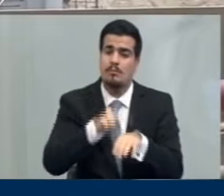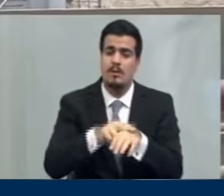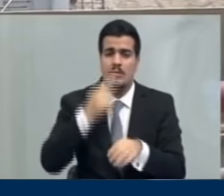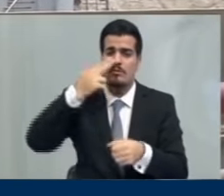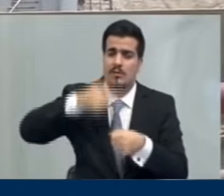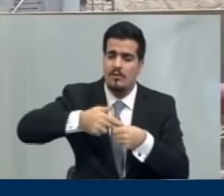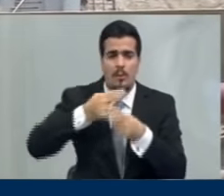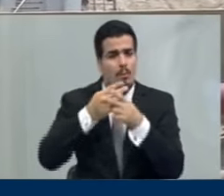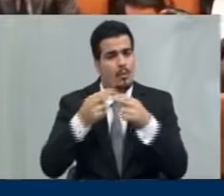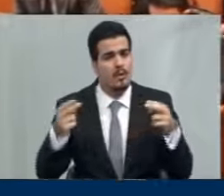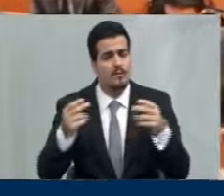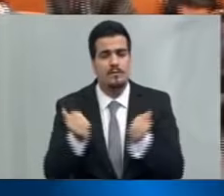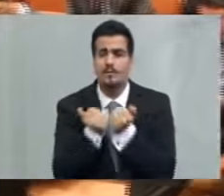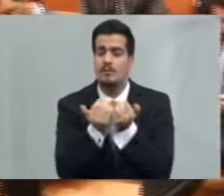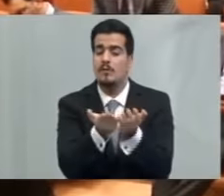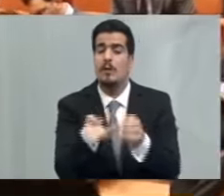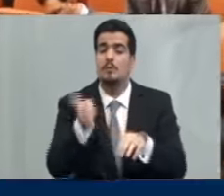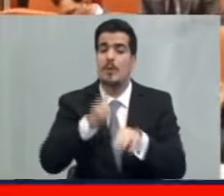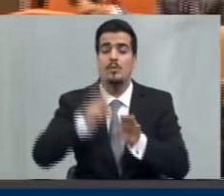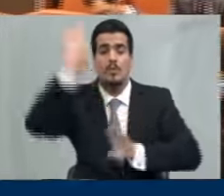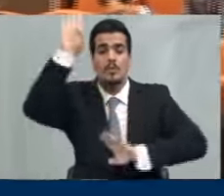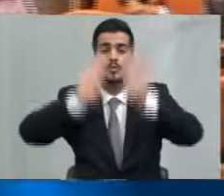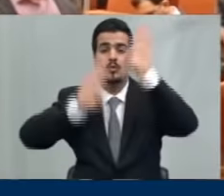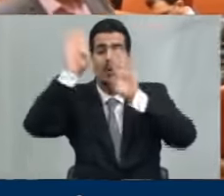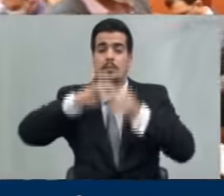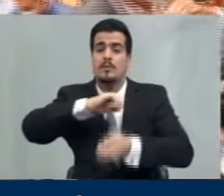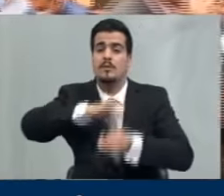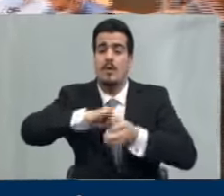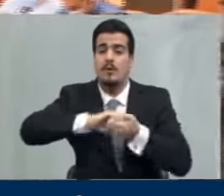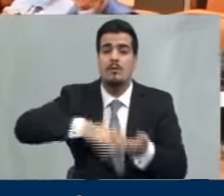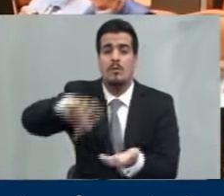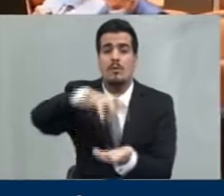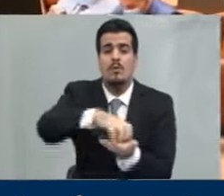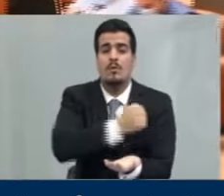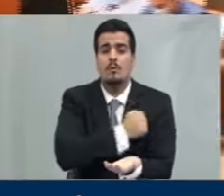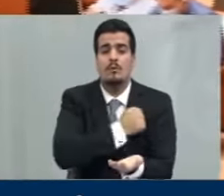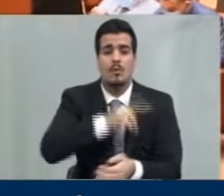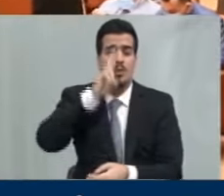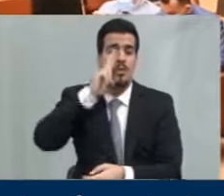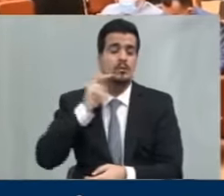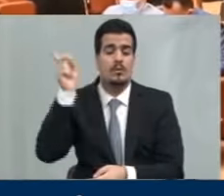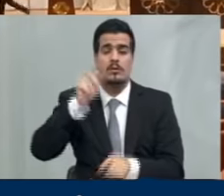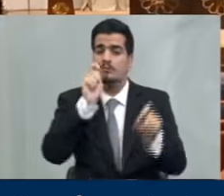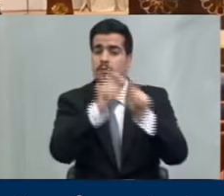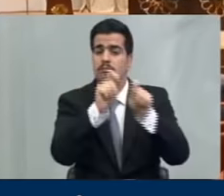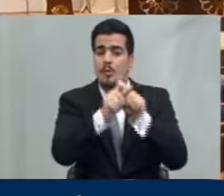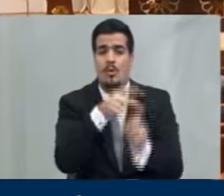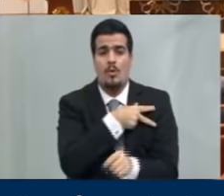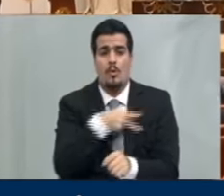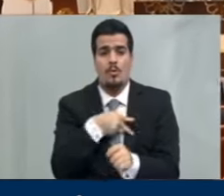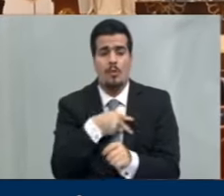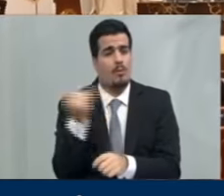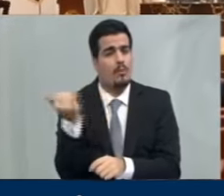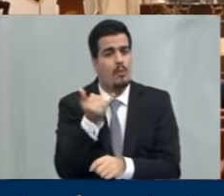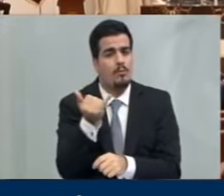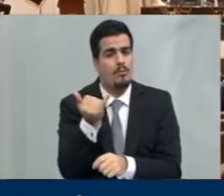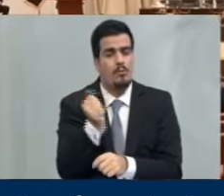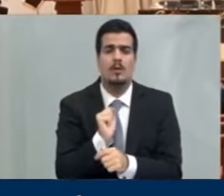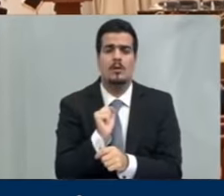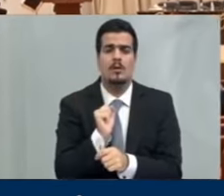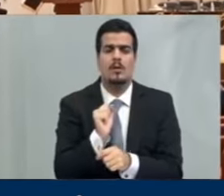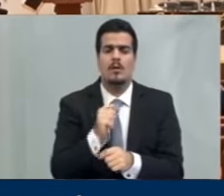النفطية وغير النفطية، فإن نواب عن الاتحاد الوطني الكردستاني طالبوا حكومة الإقليم